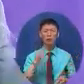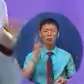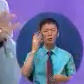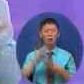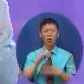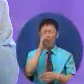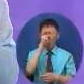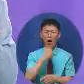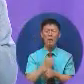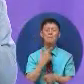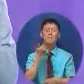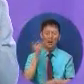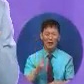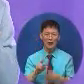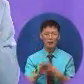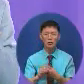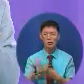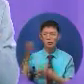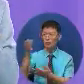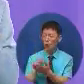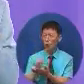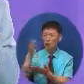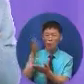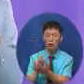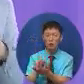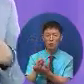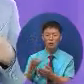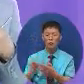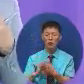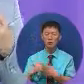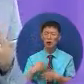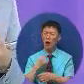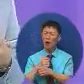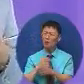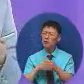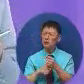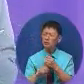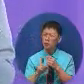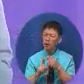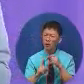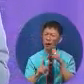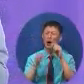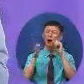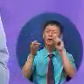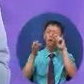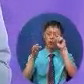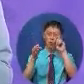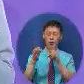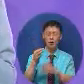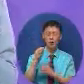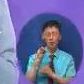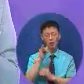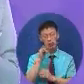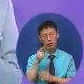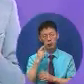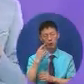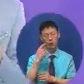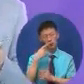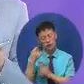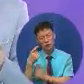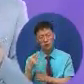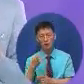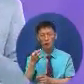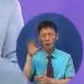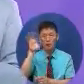자기가 좋아하던 것을 돈을 받기 시작하면 내가 이걸 하는 이유가 돈의 귀인데요. 그걸